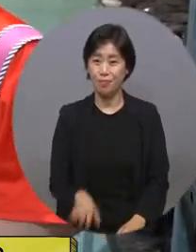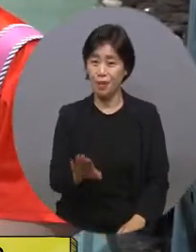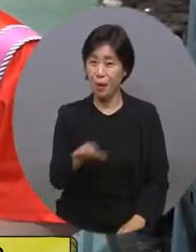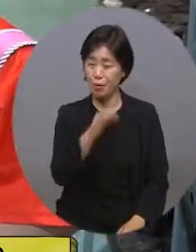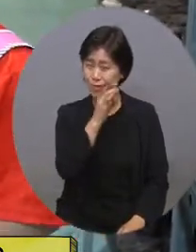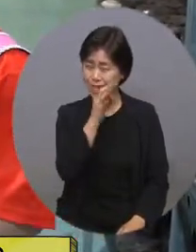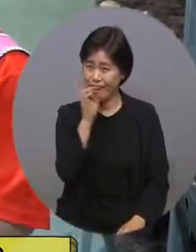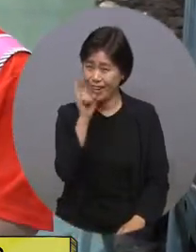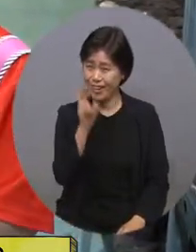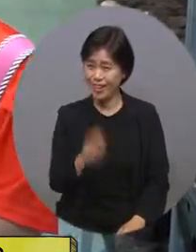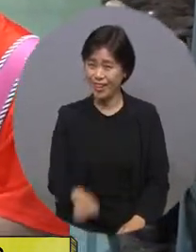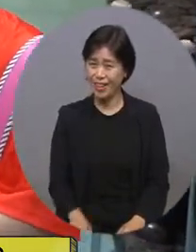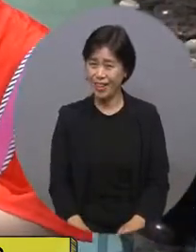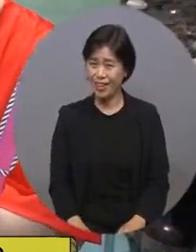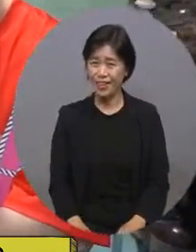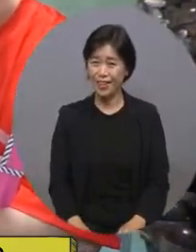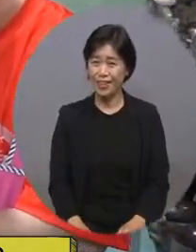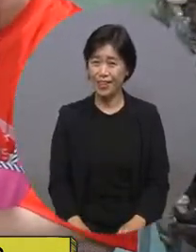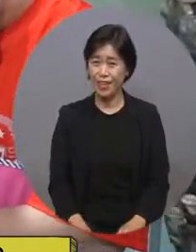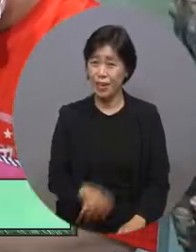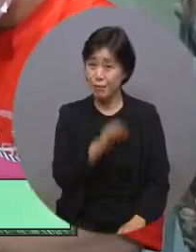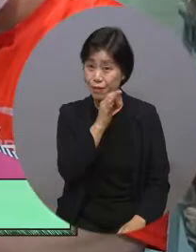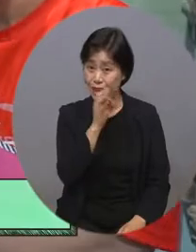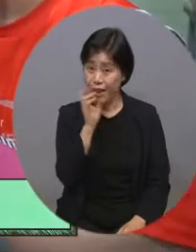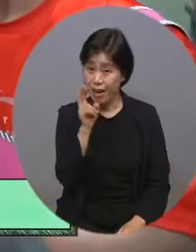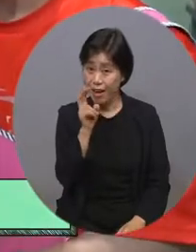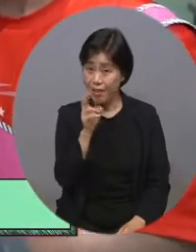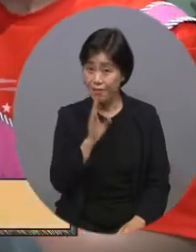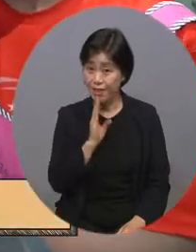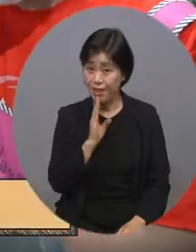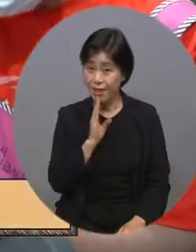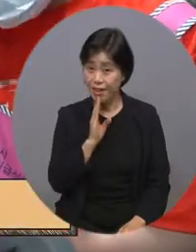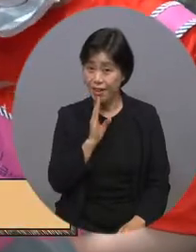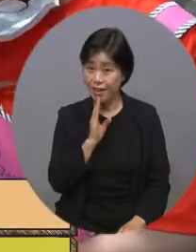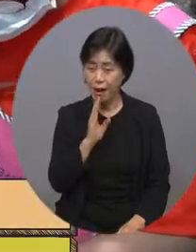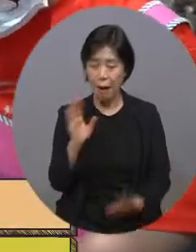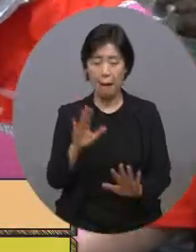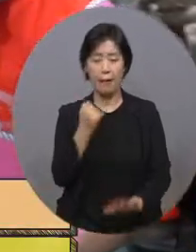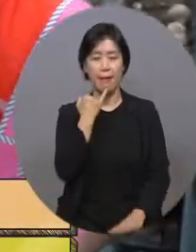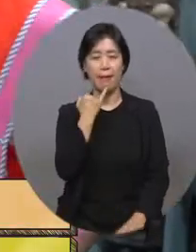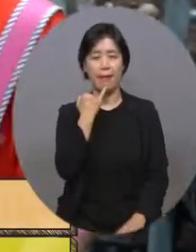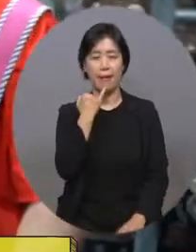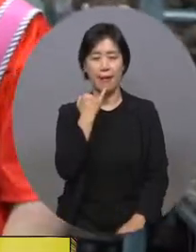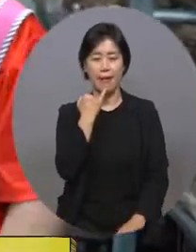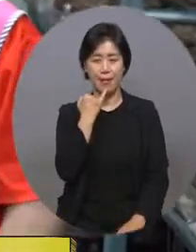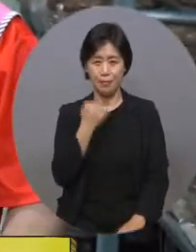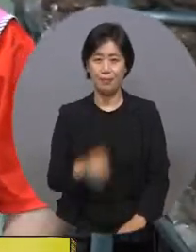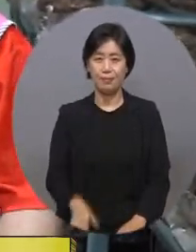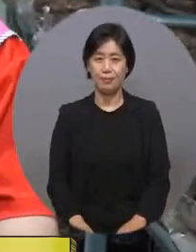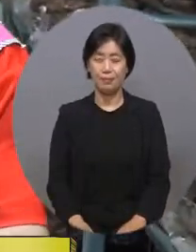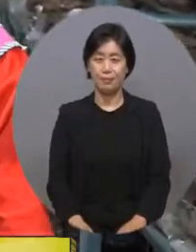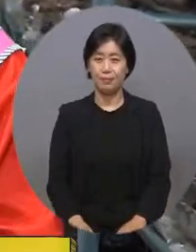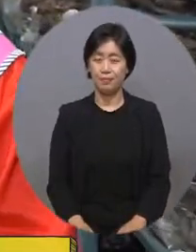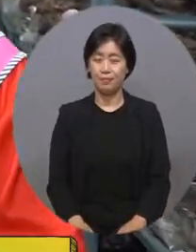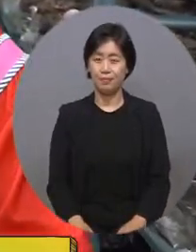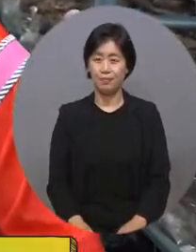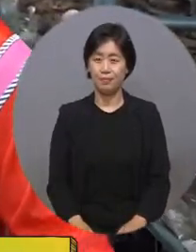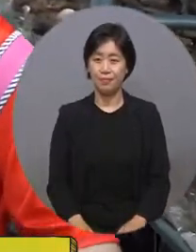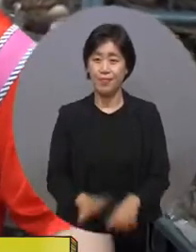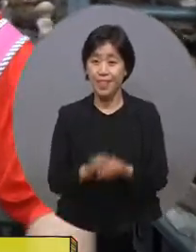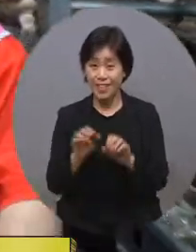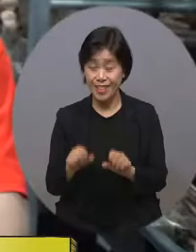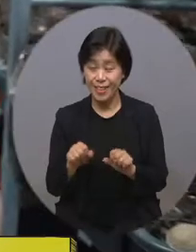부끄러우시구나. 아, 그러면 조금 부끄러우세요? 부끄러워요, 민철 씨? 아, 괜찮아요. 괜찮아요? 괜찮으신가요?